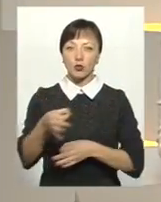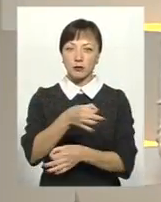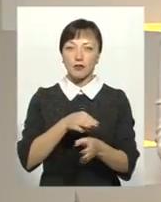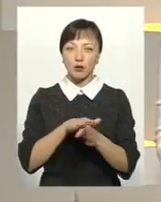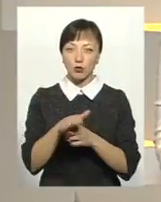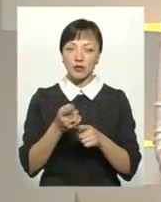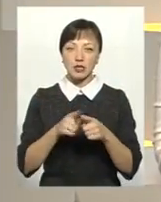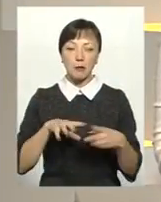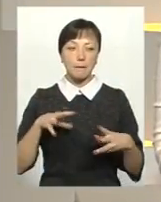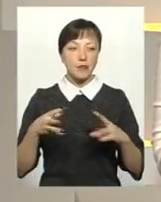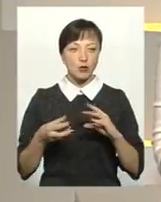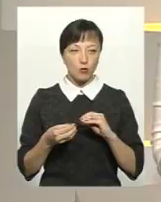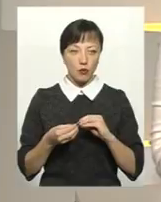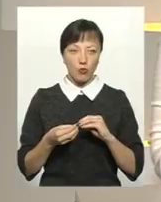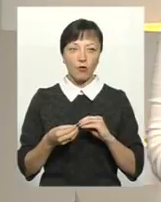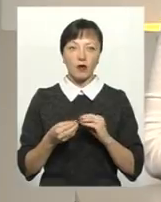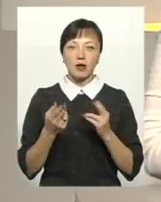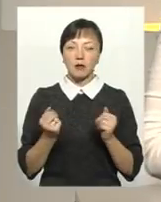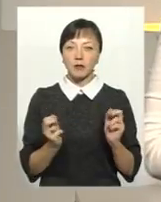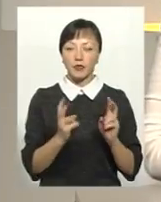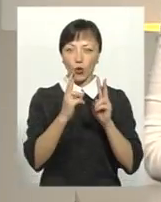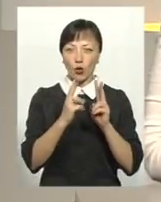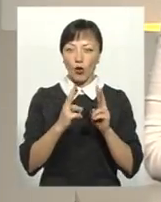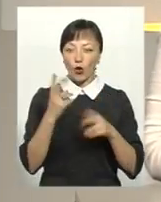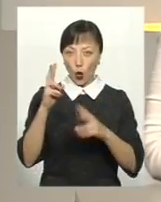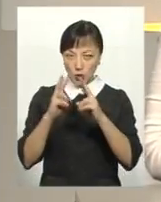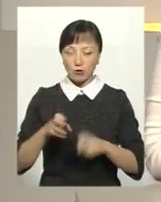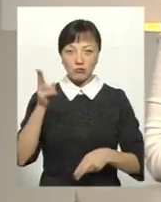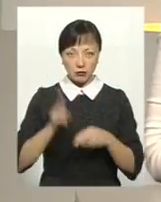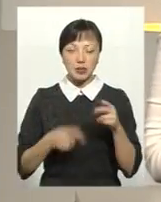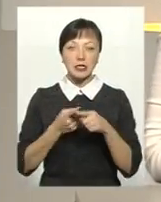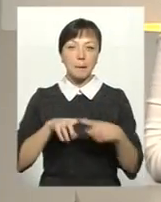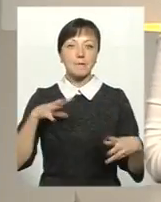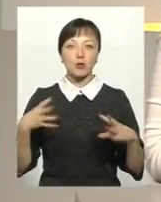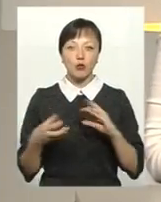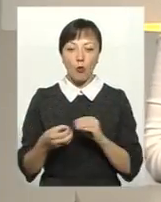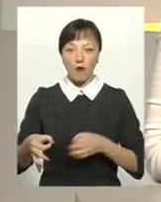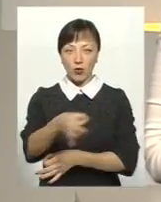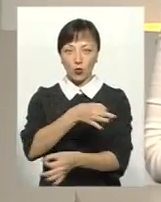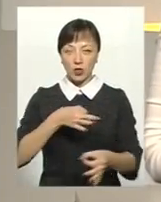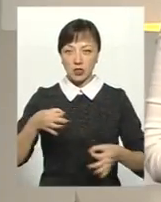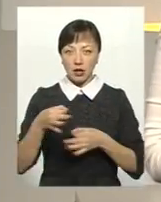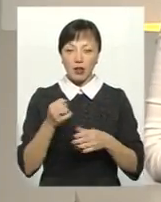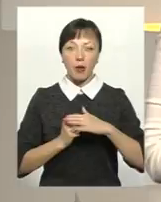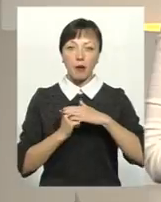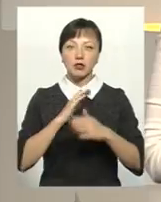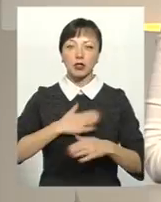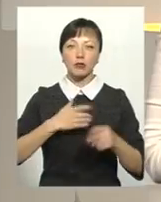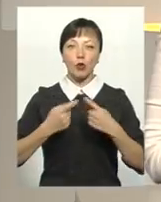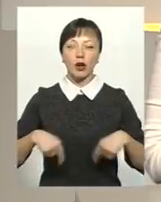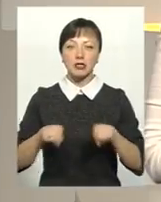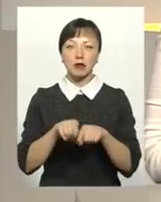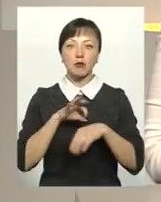відбувся, це вже був підсумковий, я так зрозуміла, після дослідження? Це буде, так, це підсумковий круглий стіл. На базі нашої